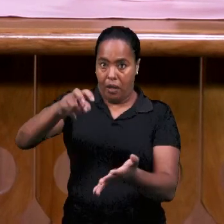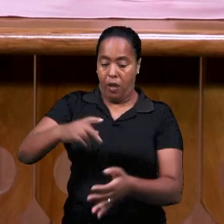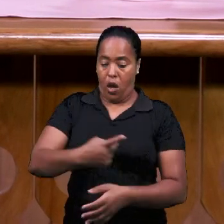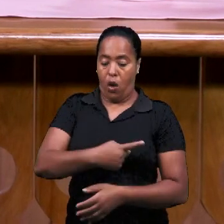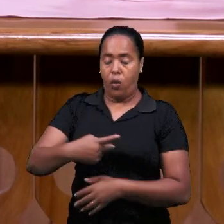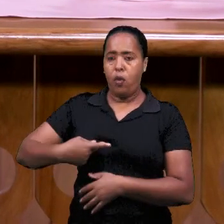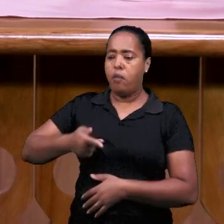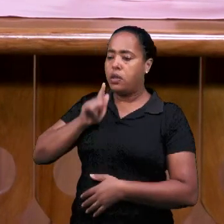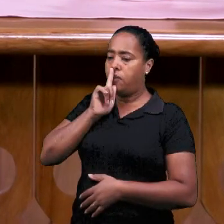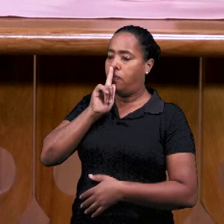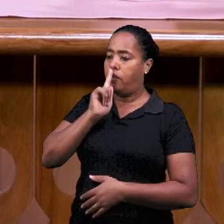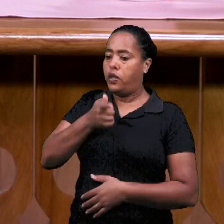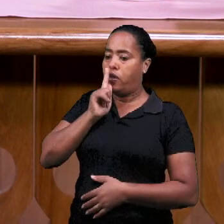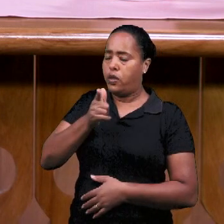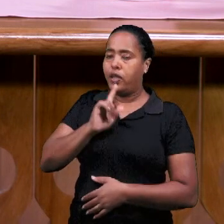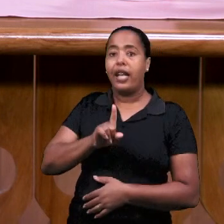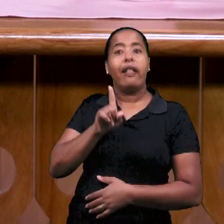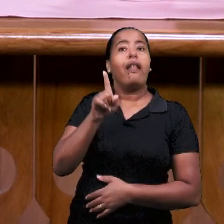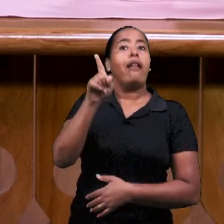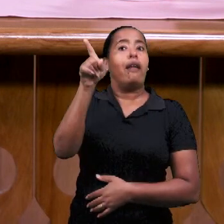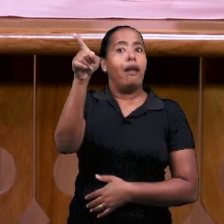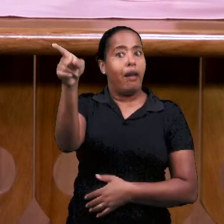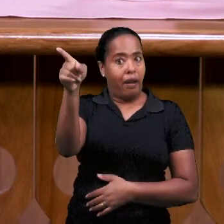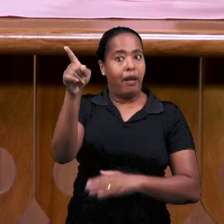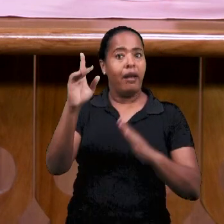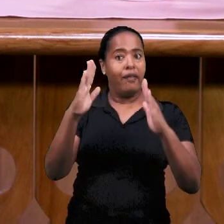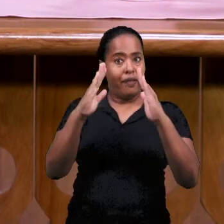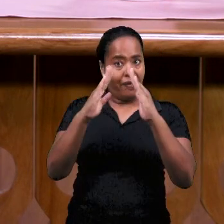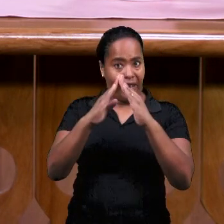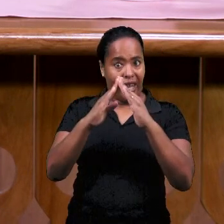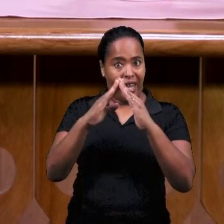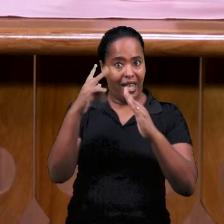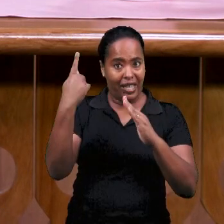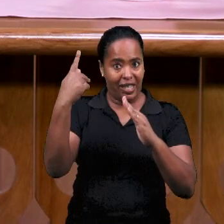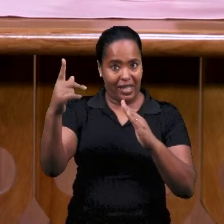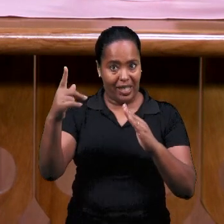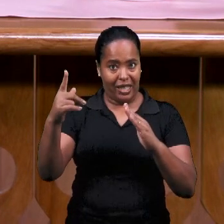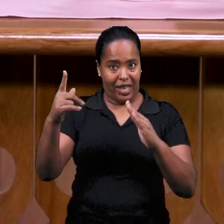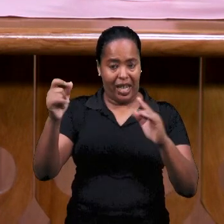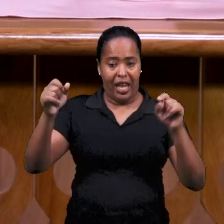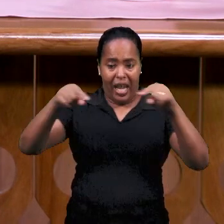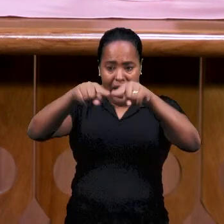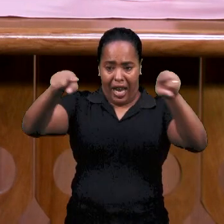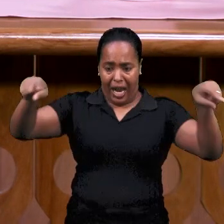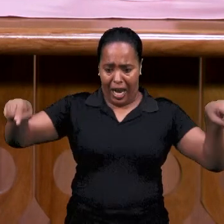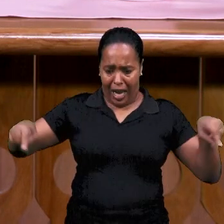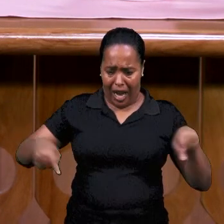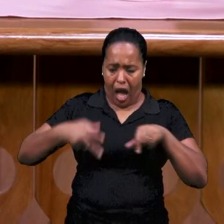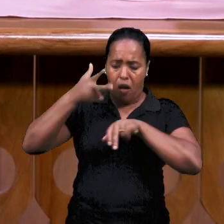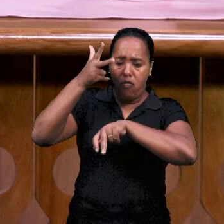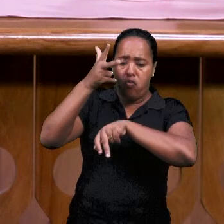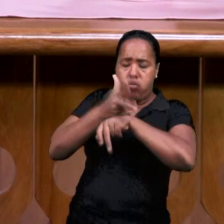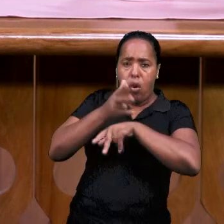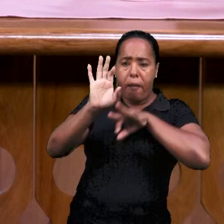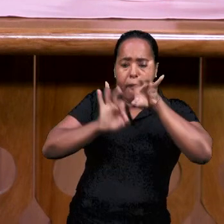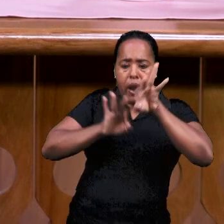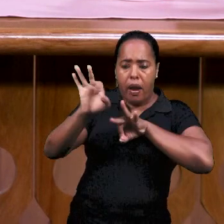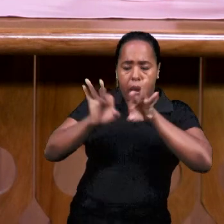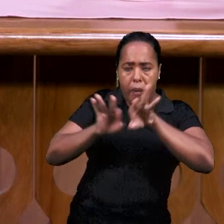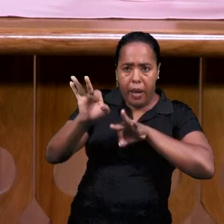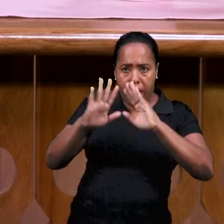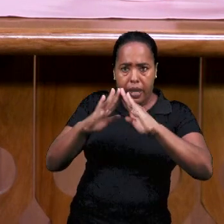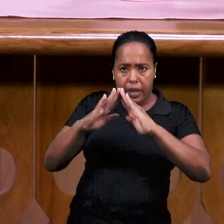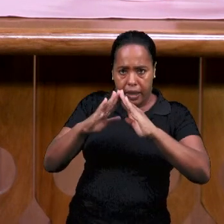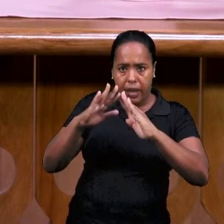le pasteur Judeci Gaius qui se trouve dans sa résidence dans un studio qu'on a monté de manière